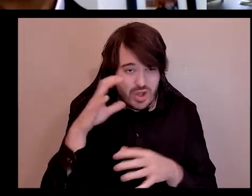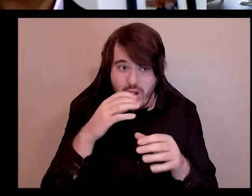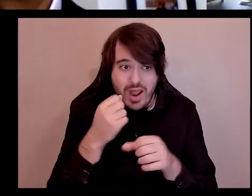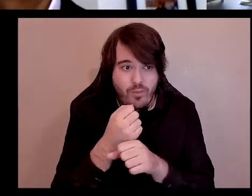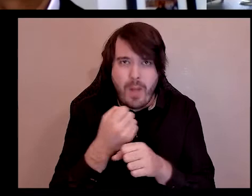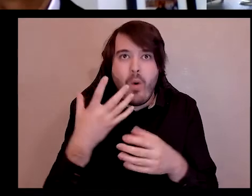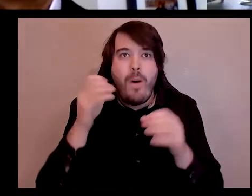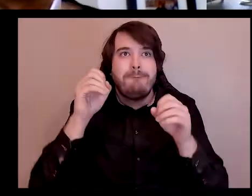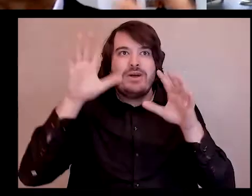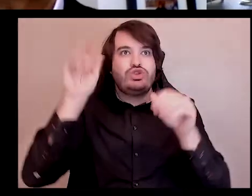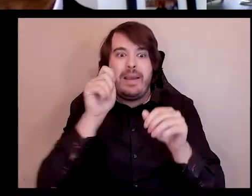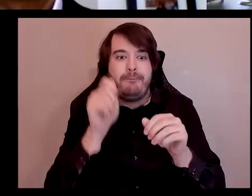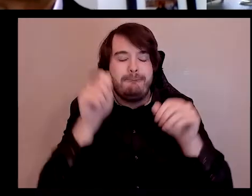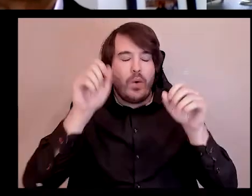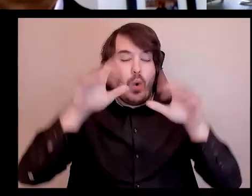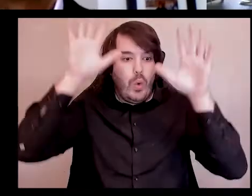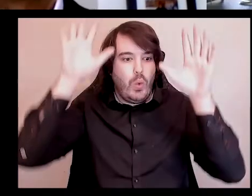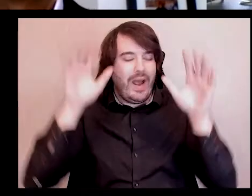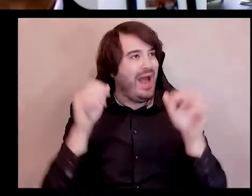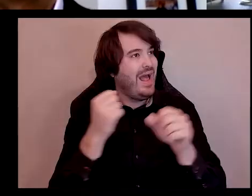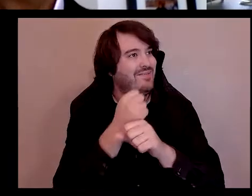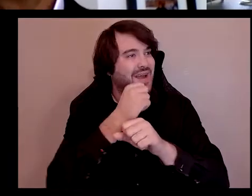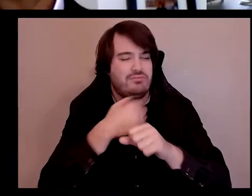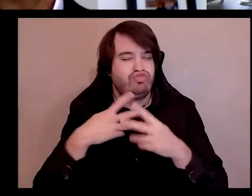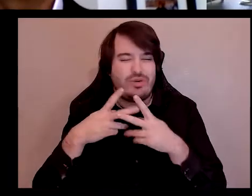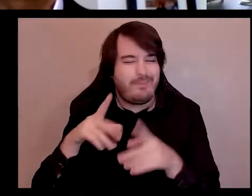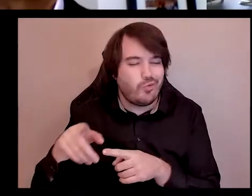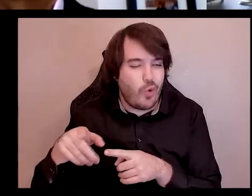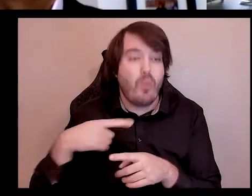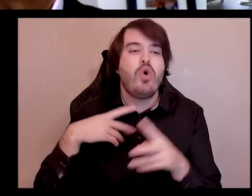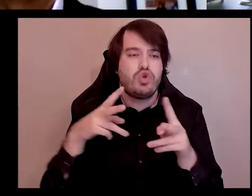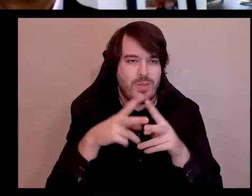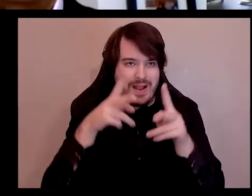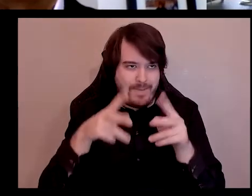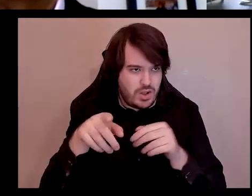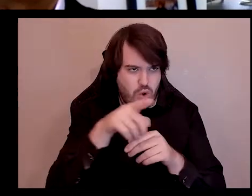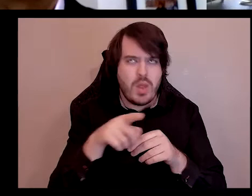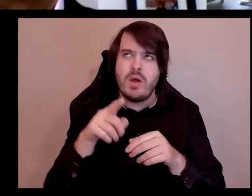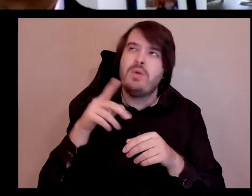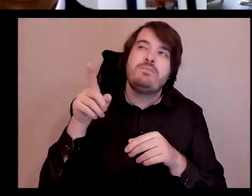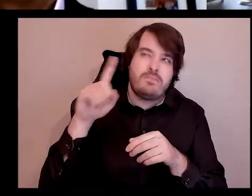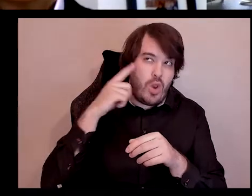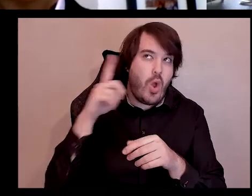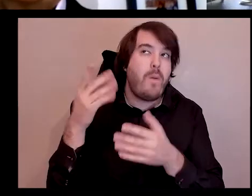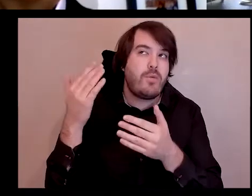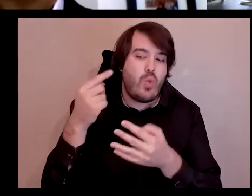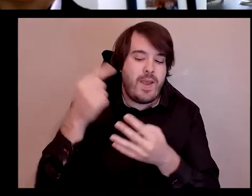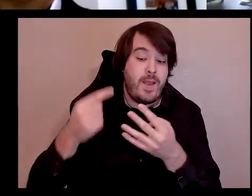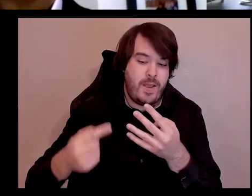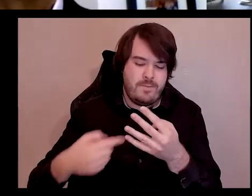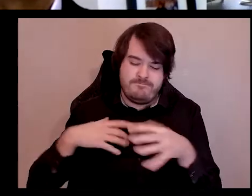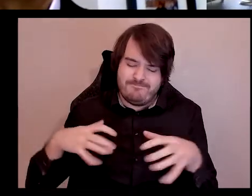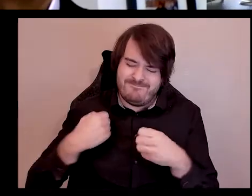Et cette responsabilité-là, elle appartient à tous les chercheurs d'emploi. Il n'y a pas de magie, il n'y a pas de sorcellerie. Je ne connais pas ces méthodes-là. Je connais des gens